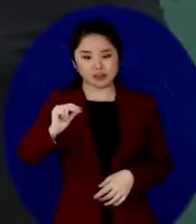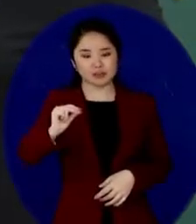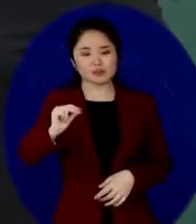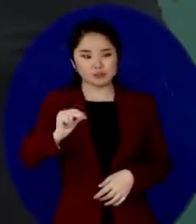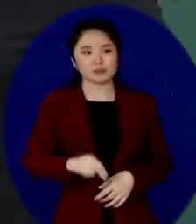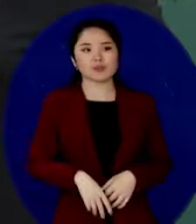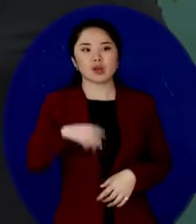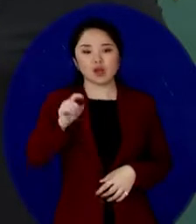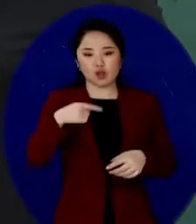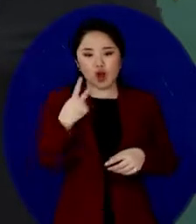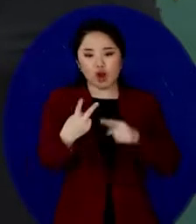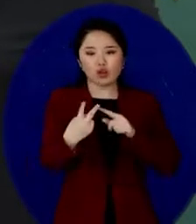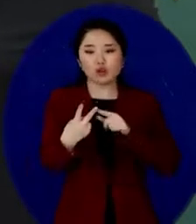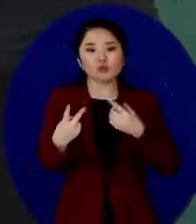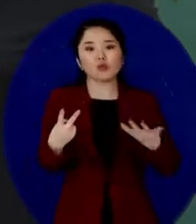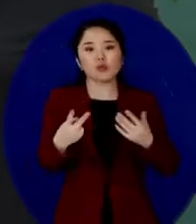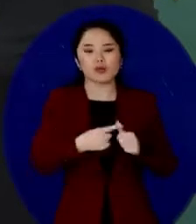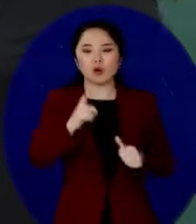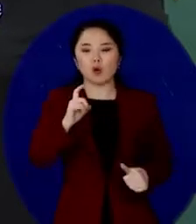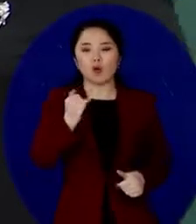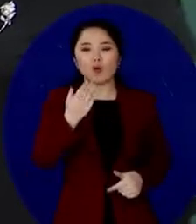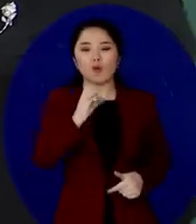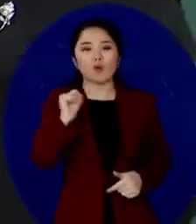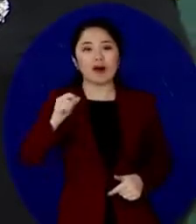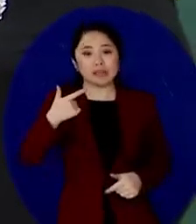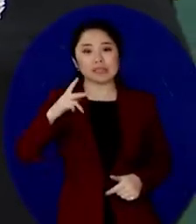Энэ хувааж байгаа 2-ыг хуваагч.